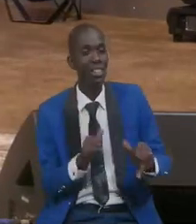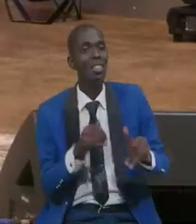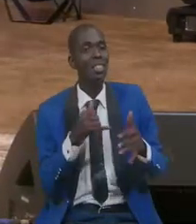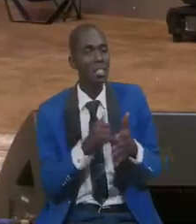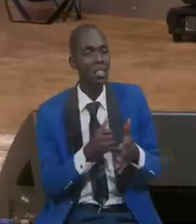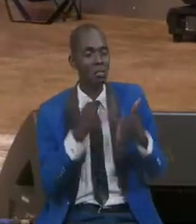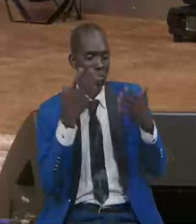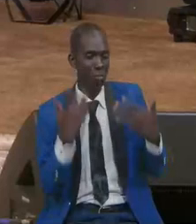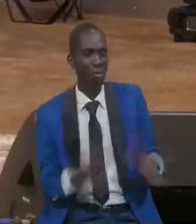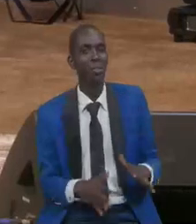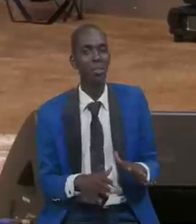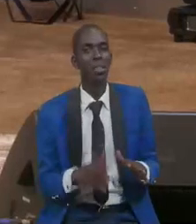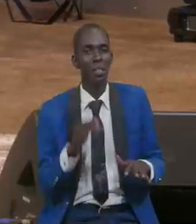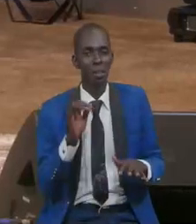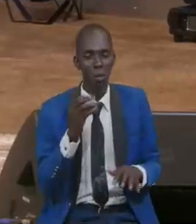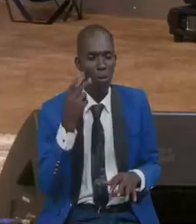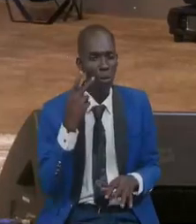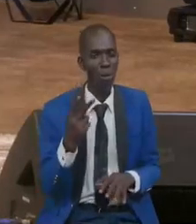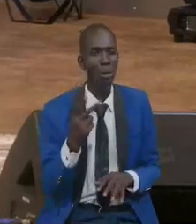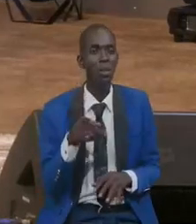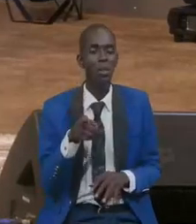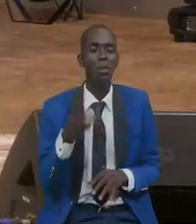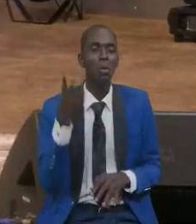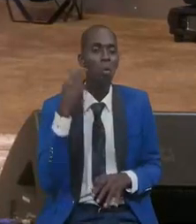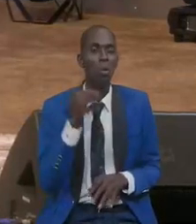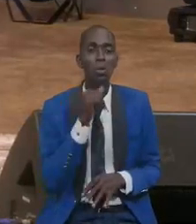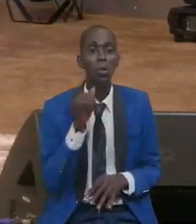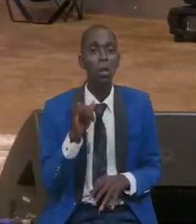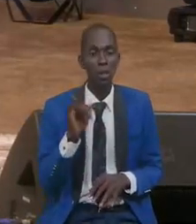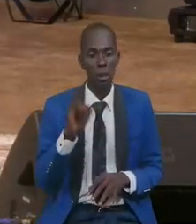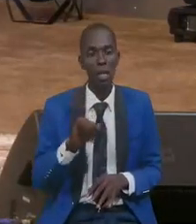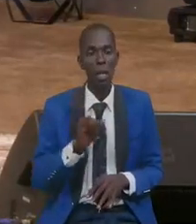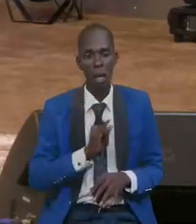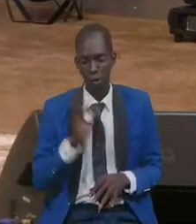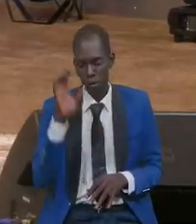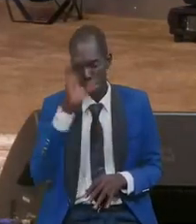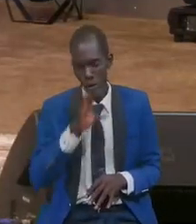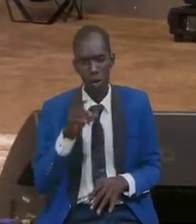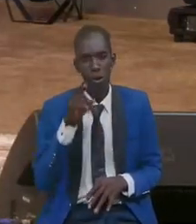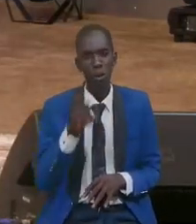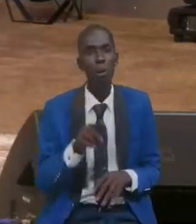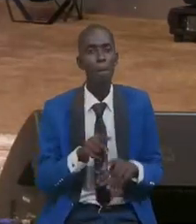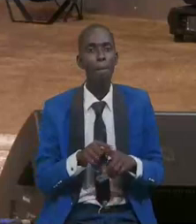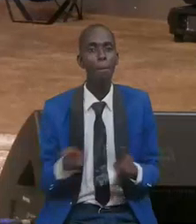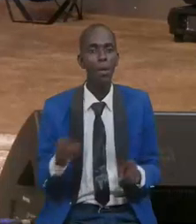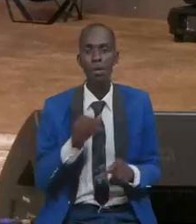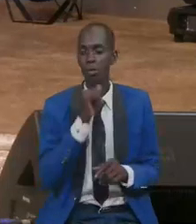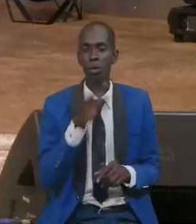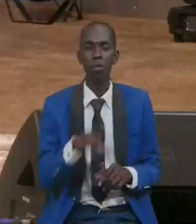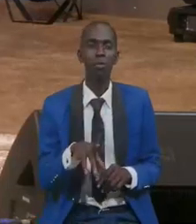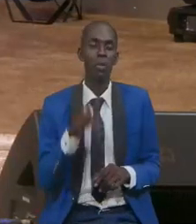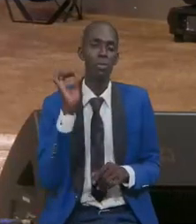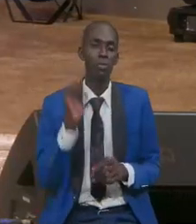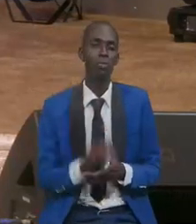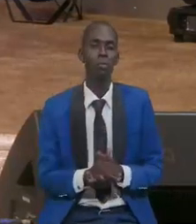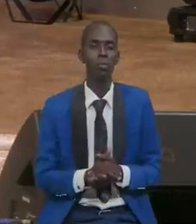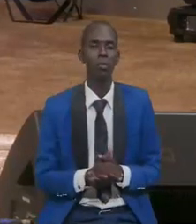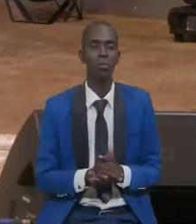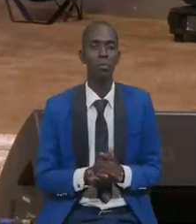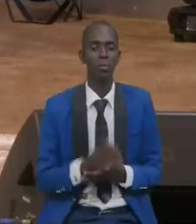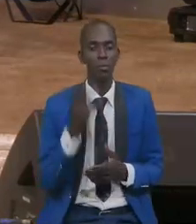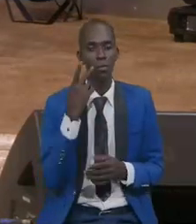cherché, je ne l'ai plus trouvé. Il a passé et il n'est plus. Il ne se trouve plus.